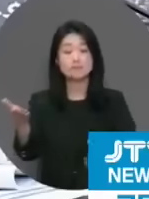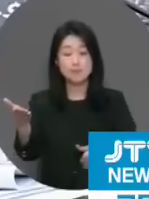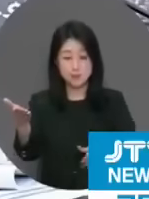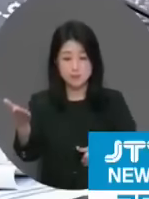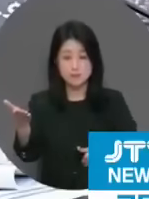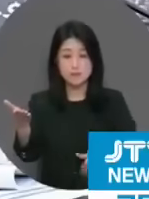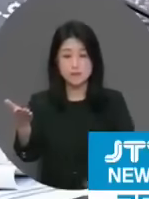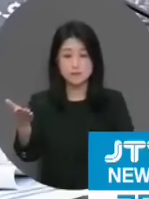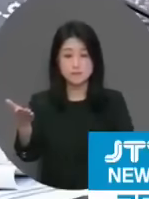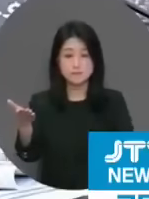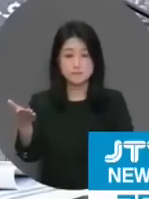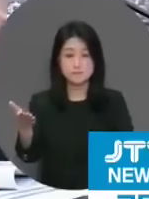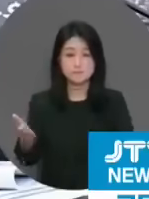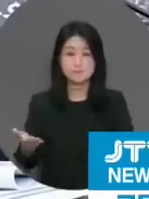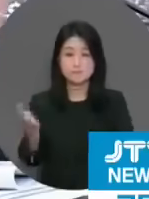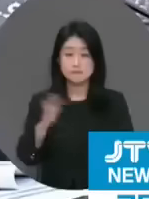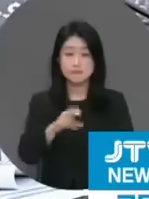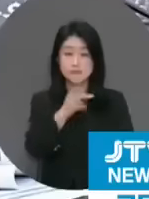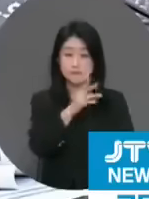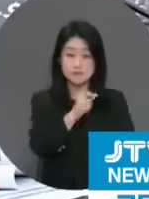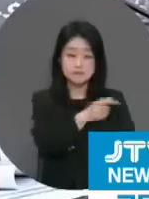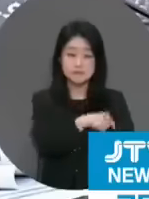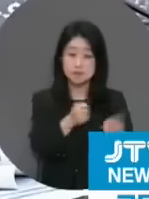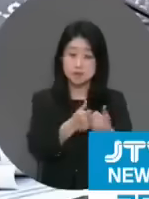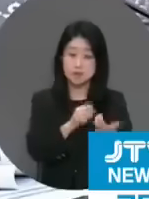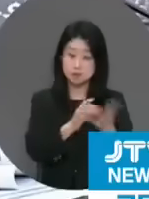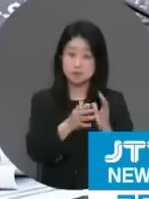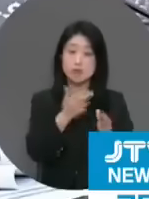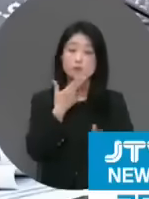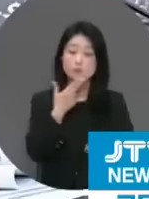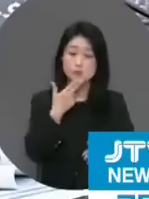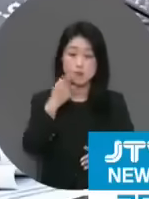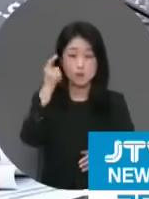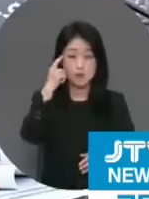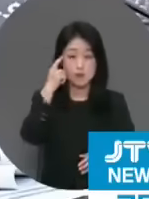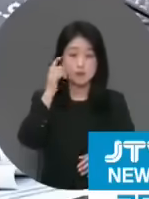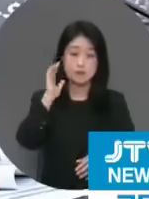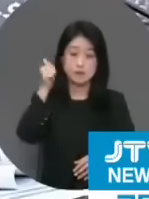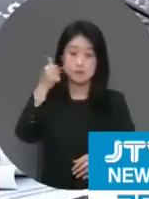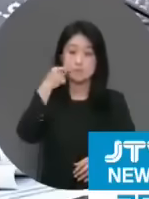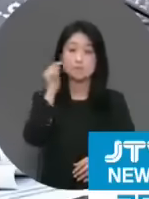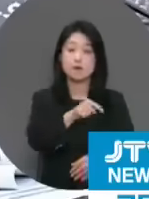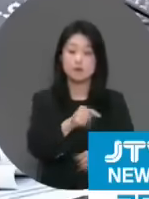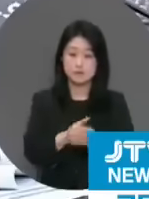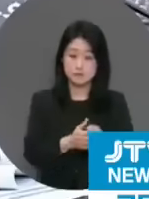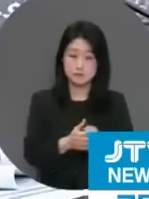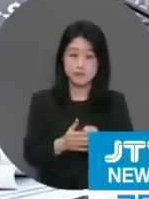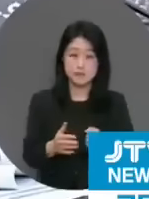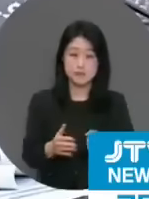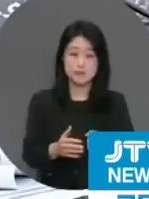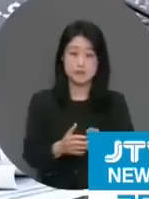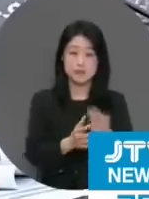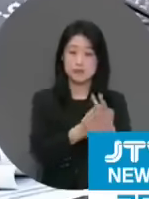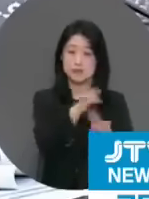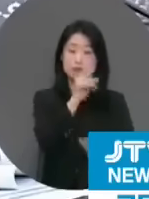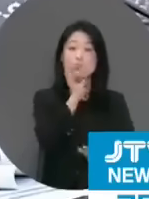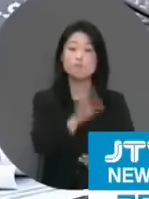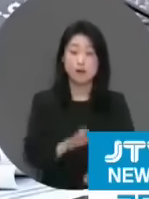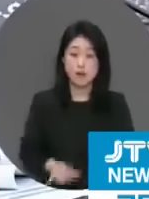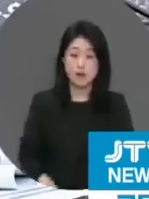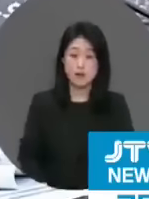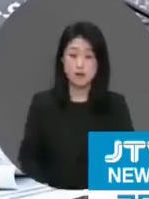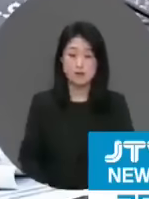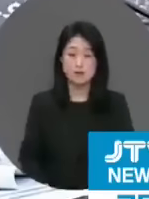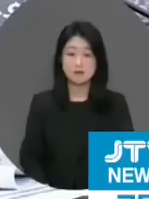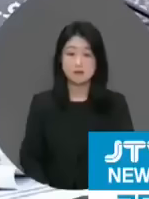절차를 밟는 거예요. 근데 KBS 이사회에서 지금 논의를 할 수가 없어요. 왜냐하면 용산의 지침을 받아서 하는 되기